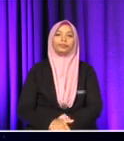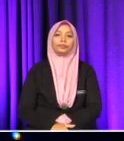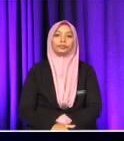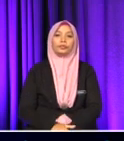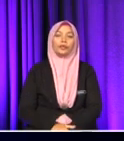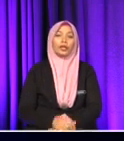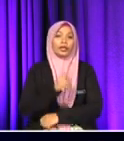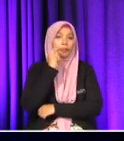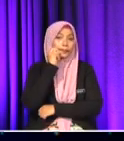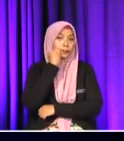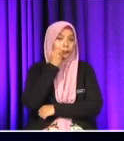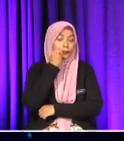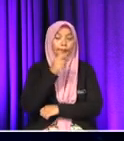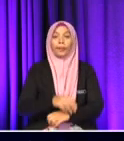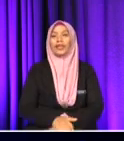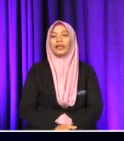organik